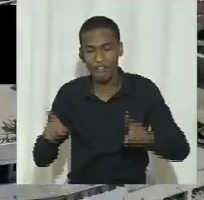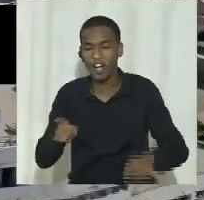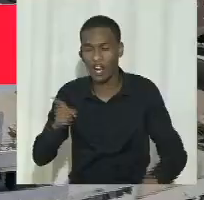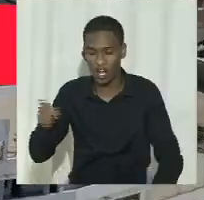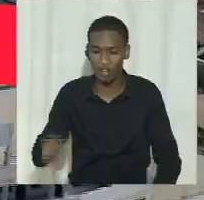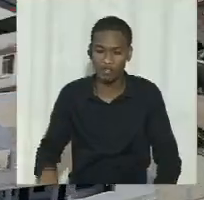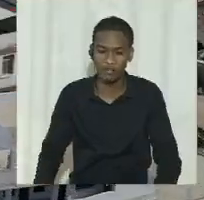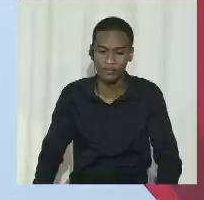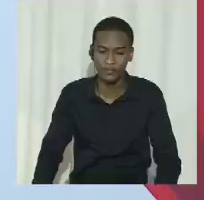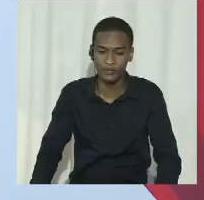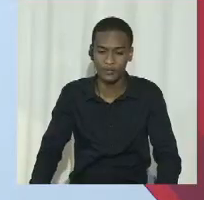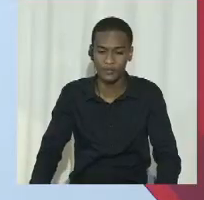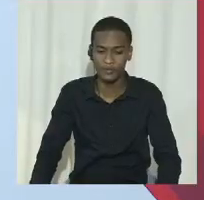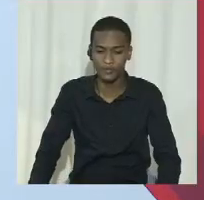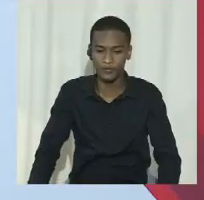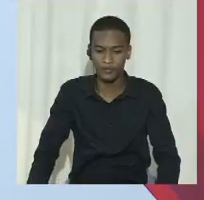izao.